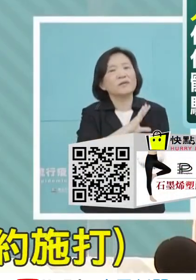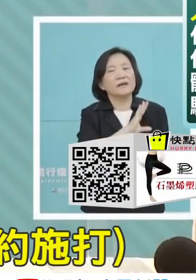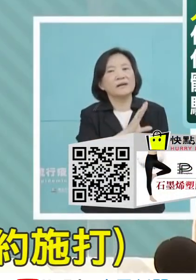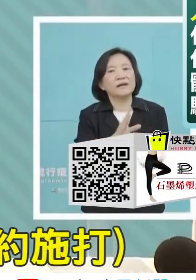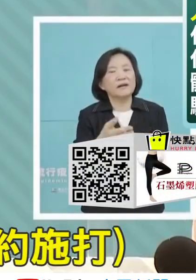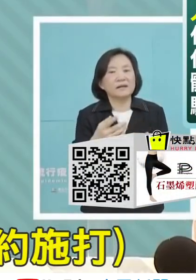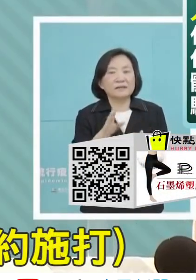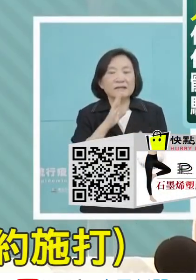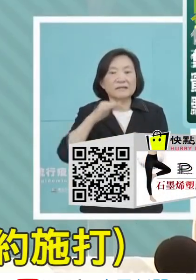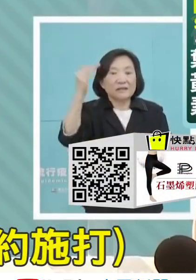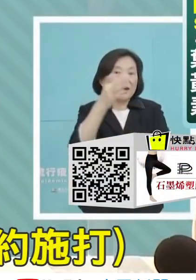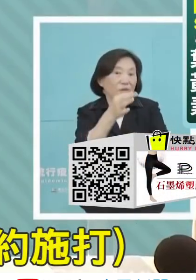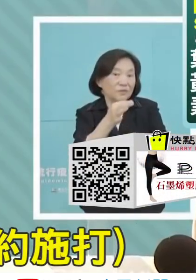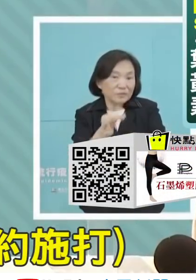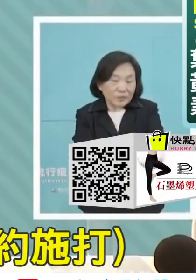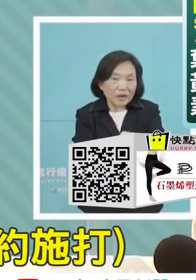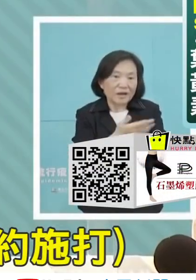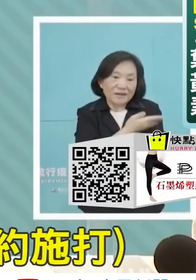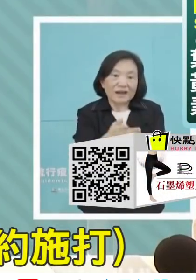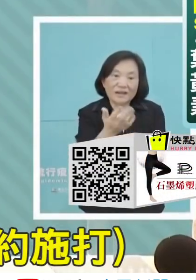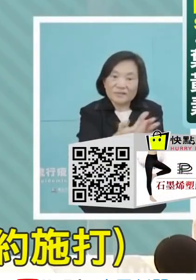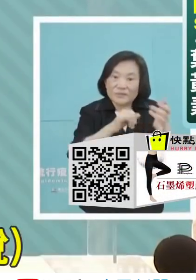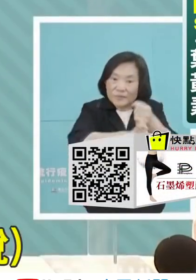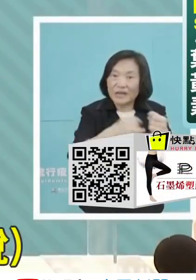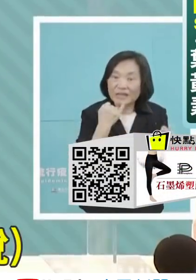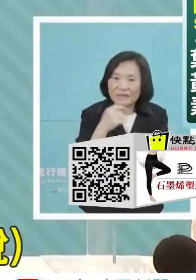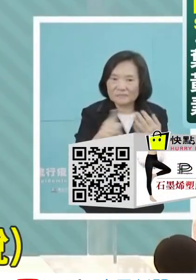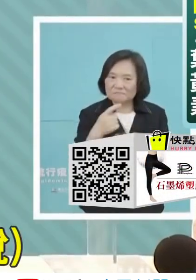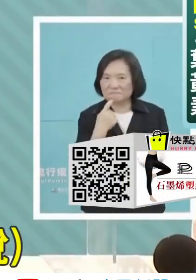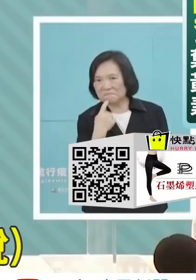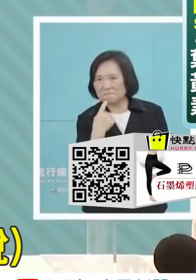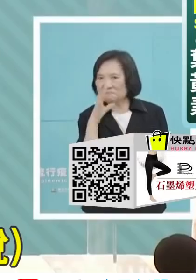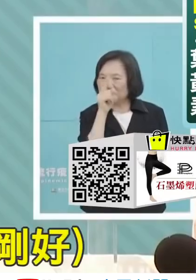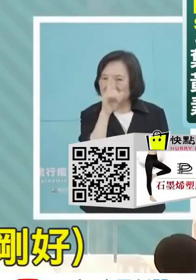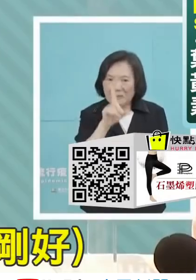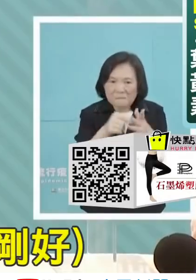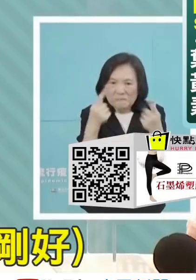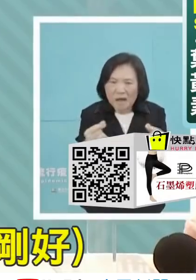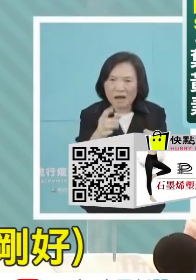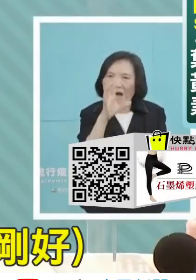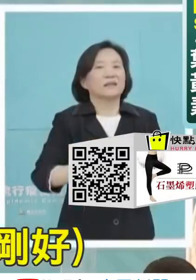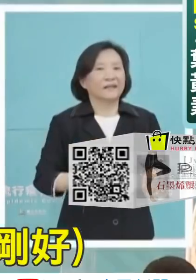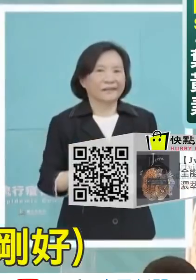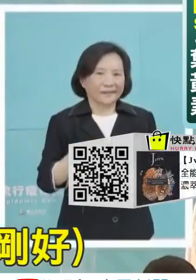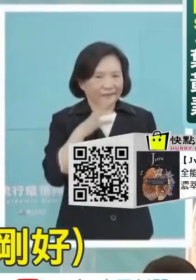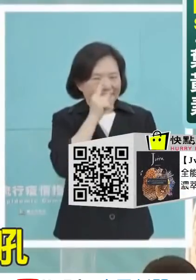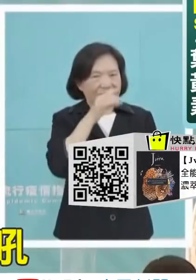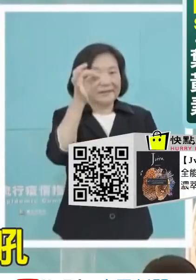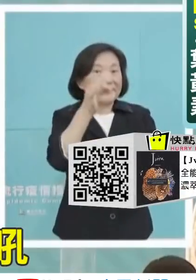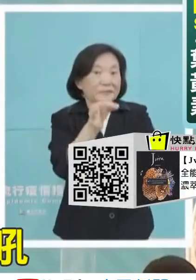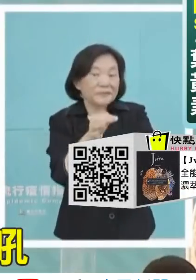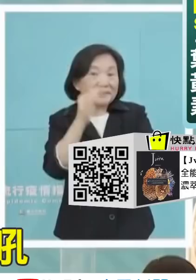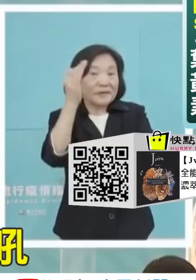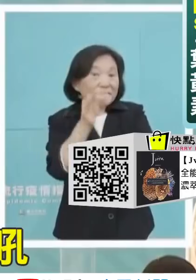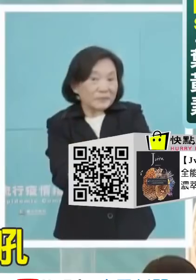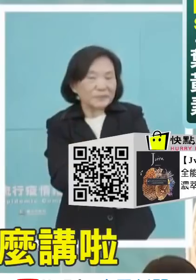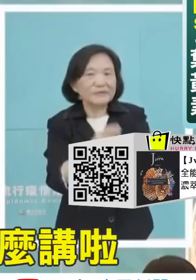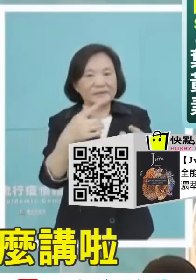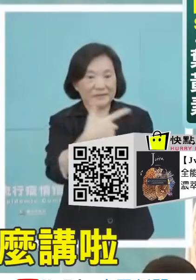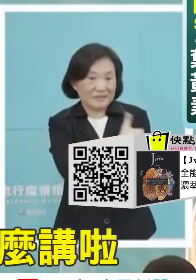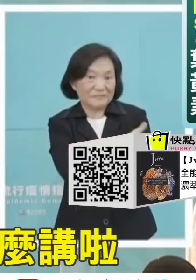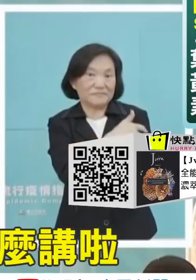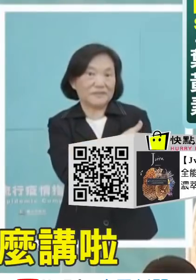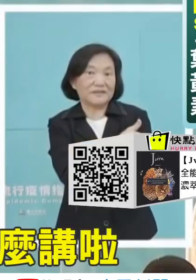但是呢，高端却刚好开放预约施打。那现在外界就质疑说，这个时间点会不会太刚好？ 高端疫苗那件事情哦，就是这